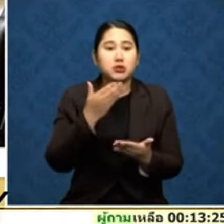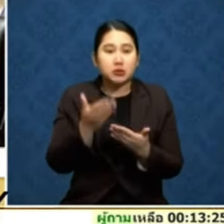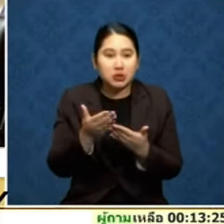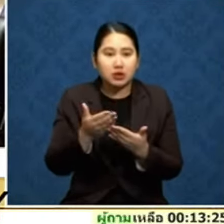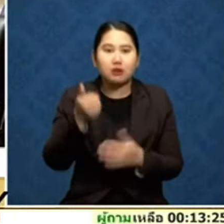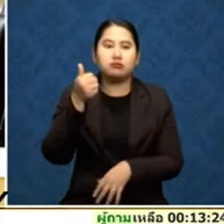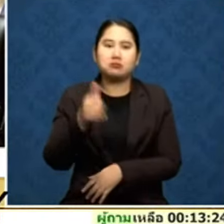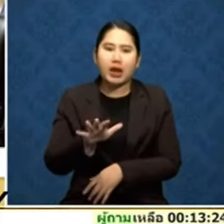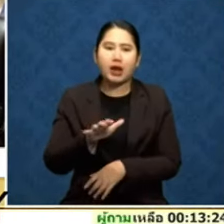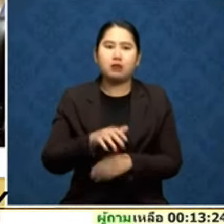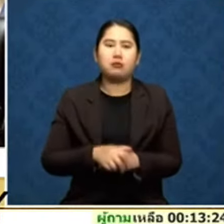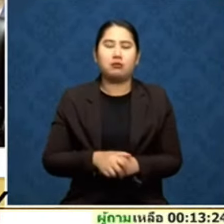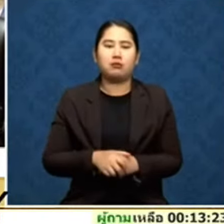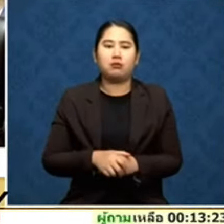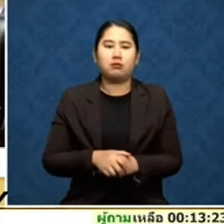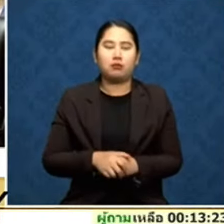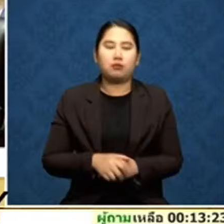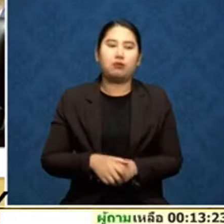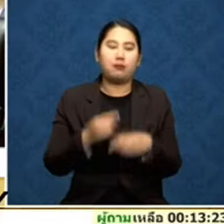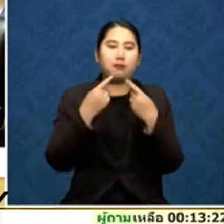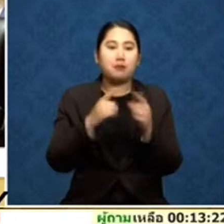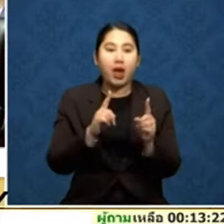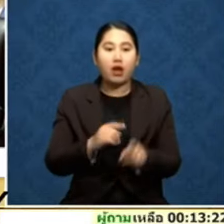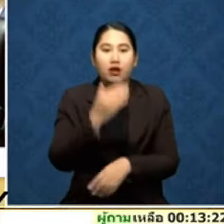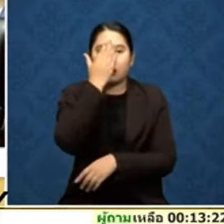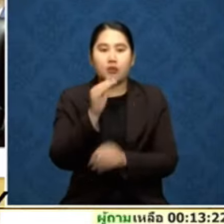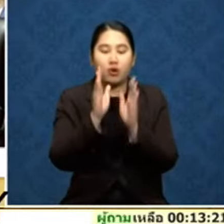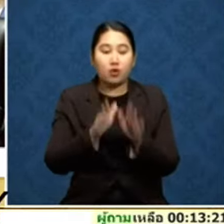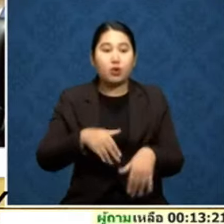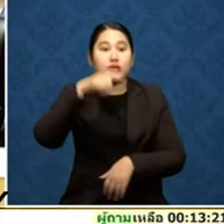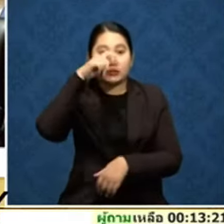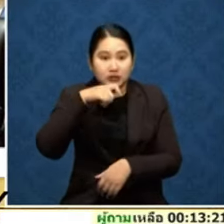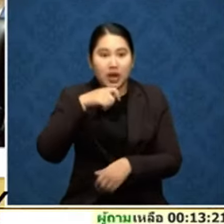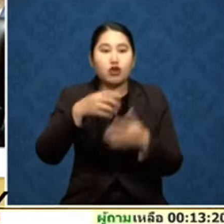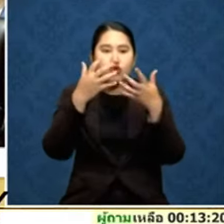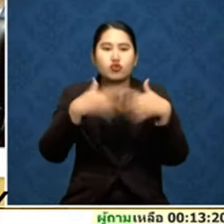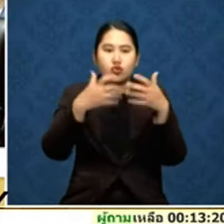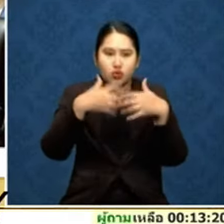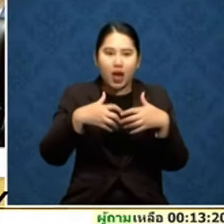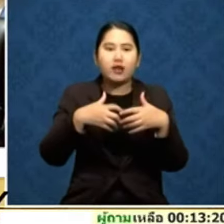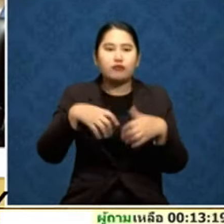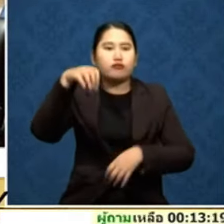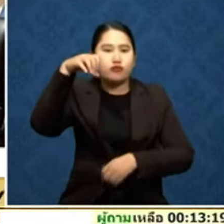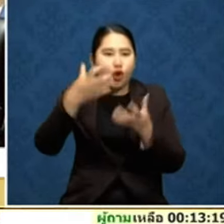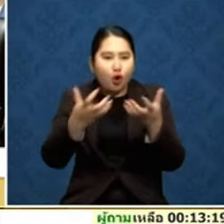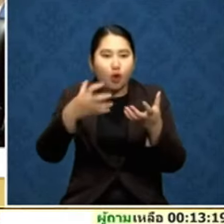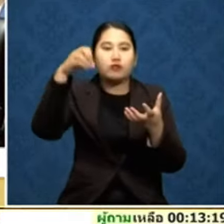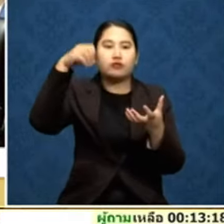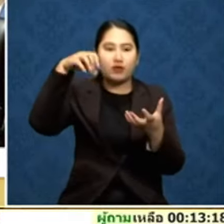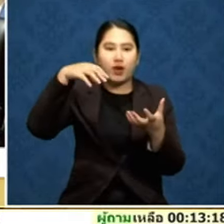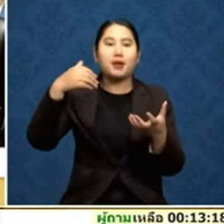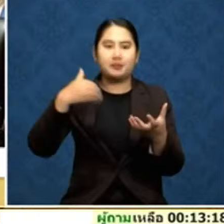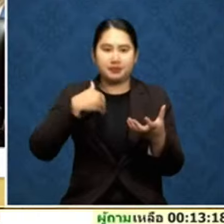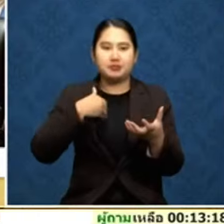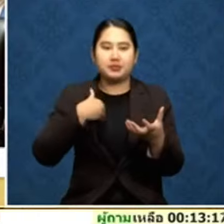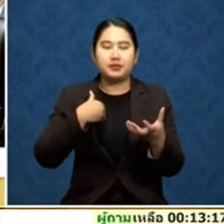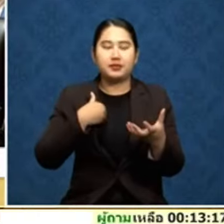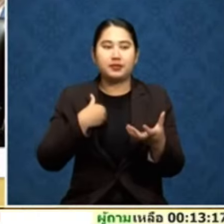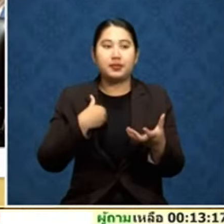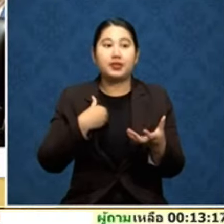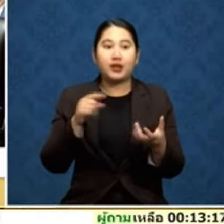ได้นะคะอันนี้ก็ประหลาดเพราะว่าคนไทยเองเนี่ยผลิตเองก็เยอะนะคะในหลายผลิตภัณฑ์ไม่ว่า